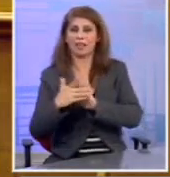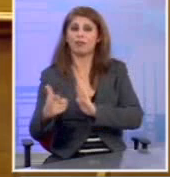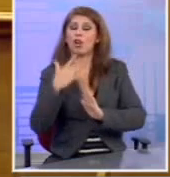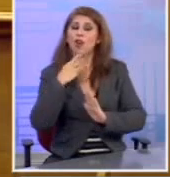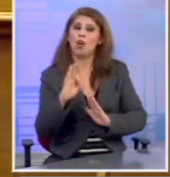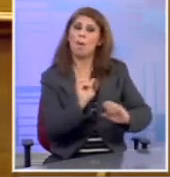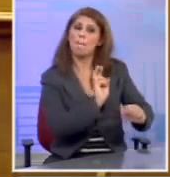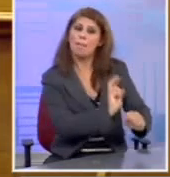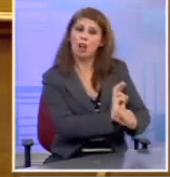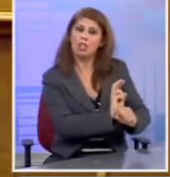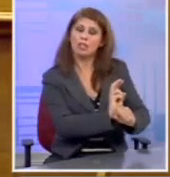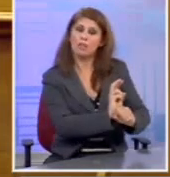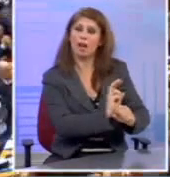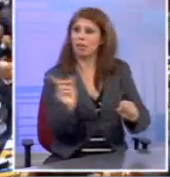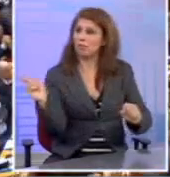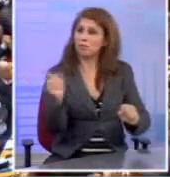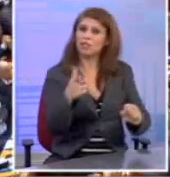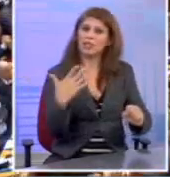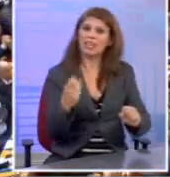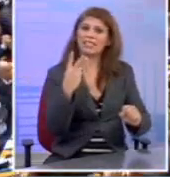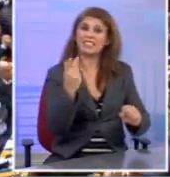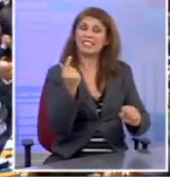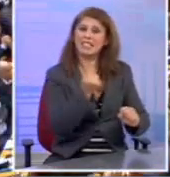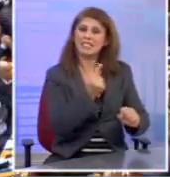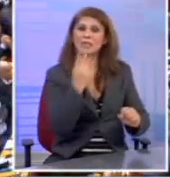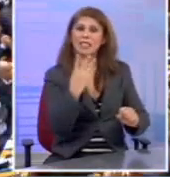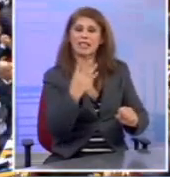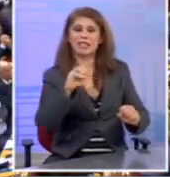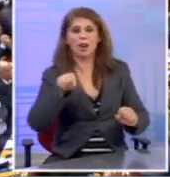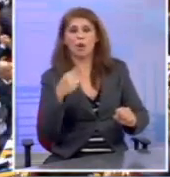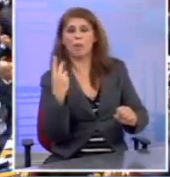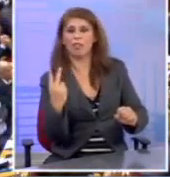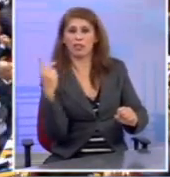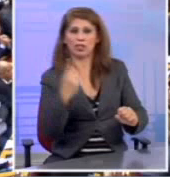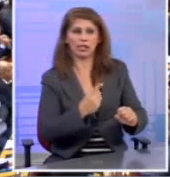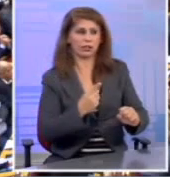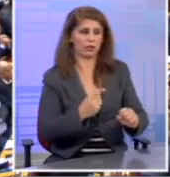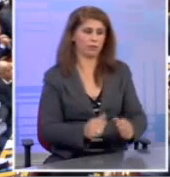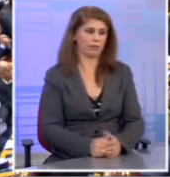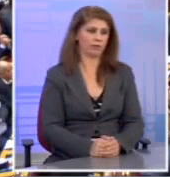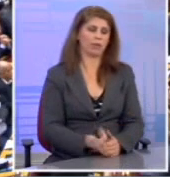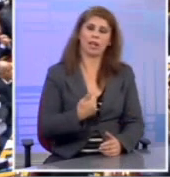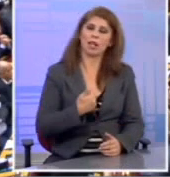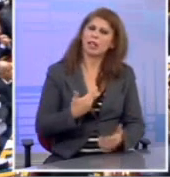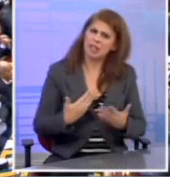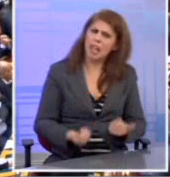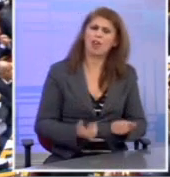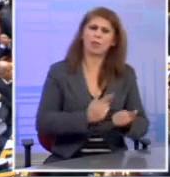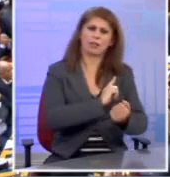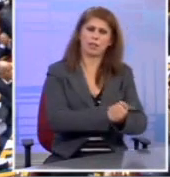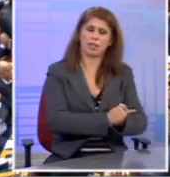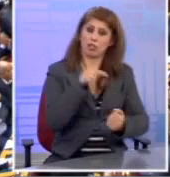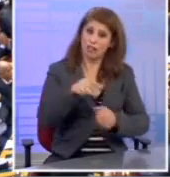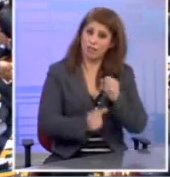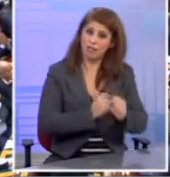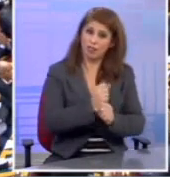πρωτογενών πλεονασμάτων που εσείς τα είχατε στο 3,5 και στο 4,2, και εμείς παρακαλώ, είχαμε τη δυνατότητα και έχουμε τη δυνατότητα